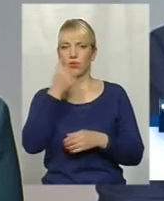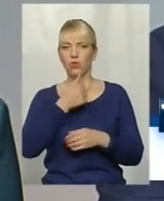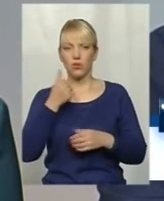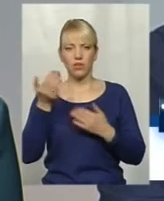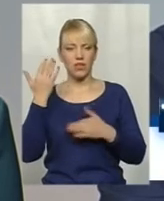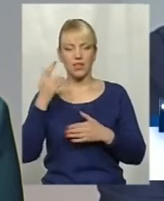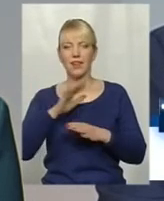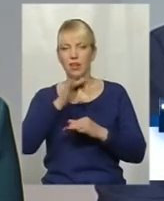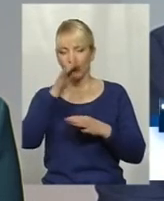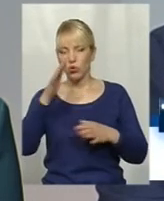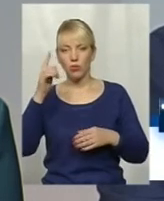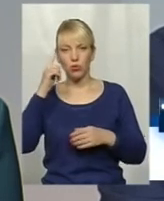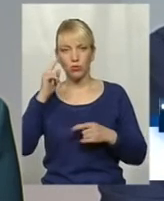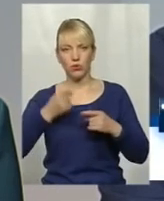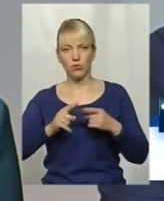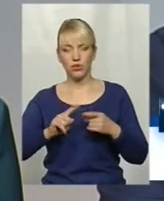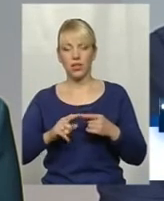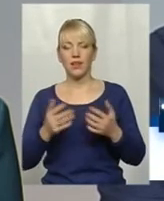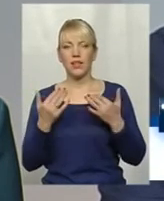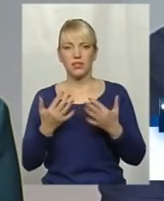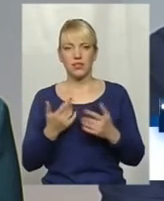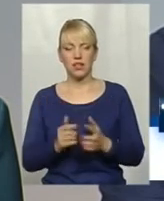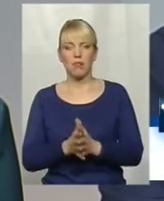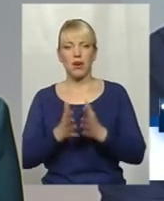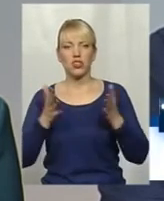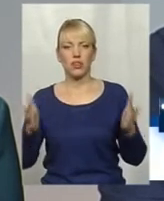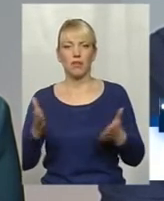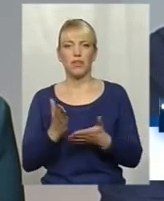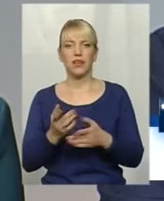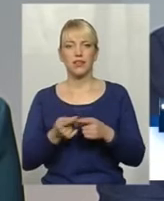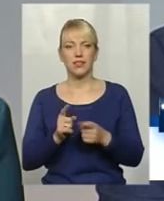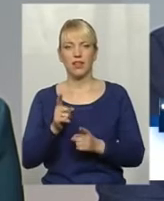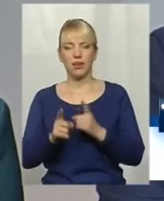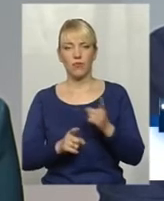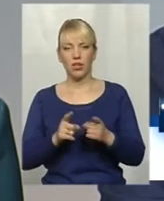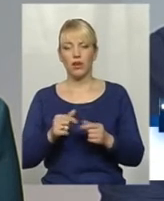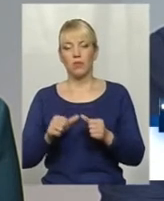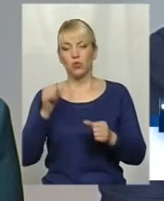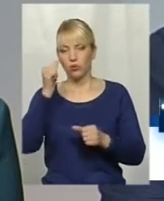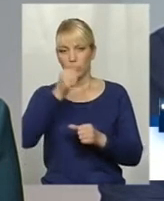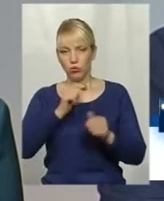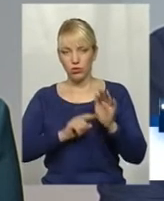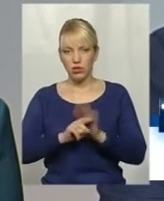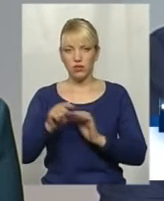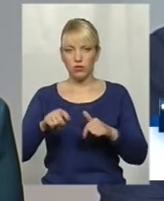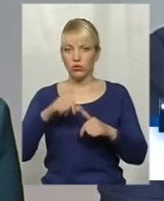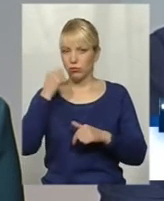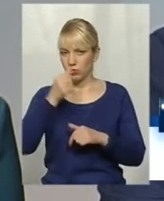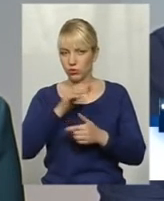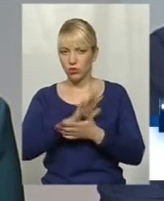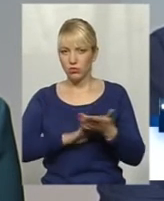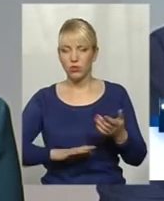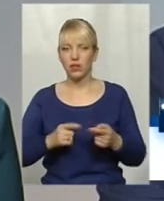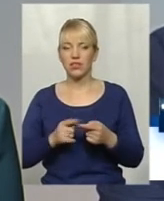бути, наскільки масштабна ця реформа буде втілена в життя, як це сталося в минулому, особливо цього року, дійсно це сьогодні